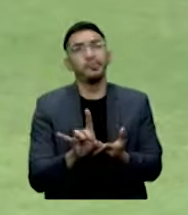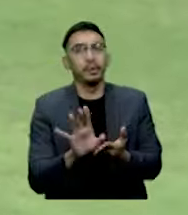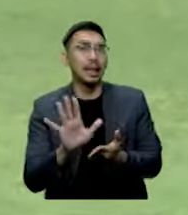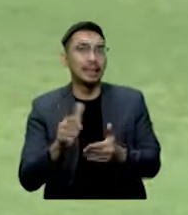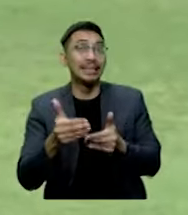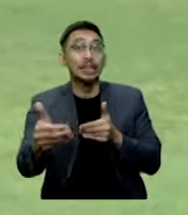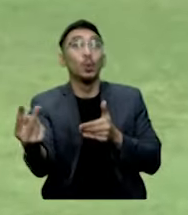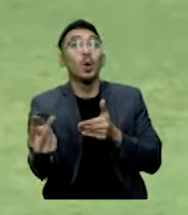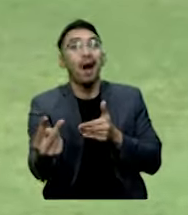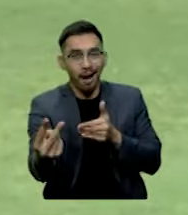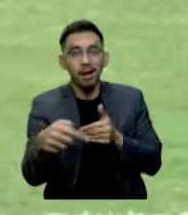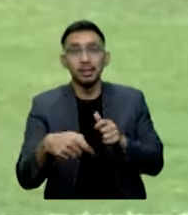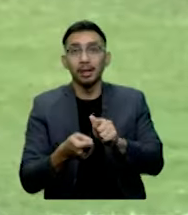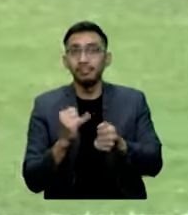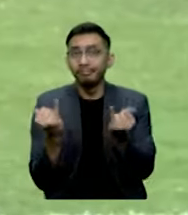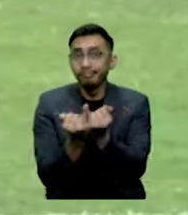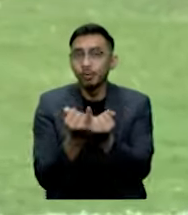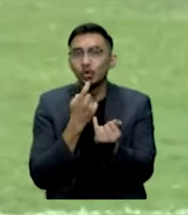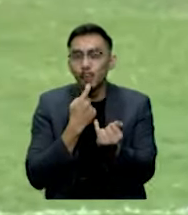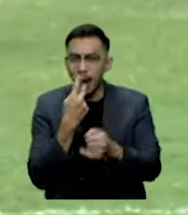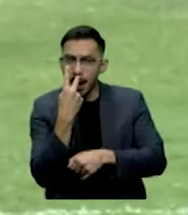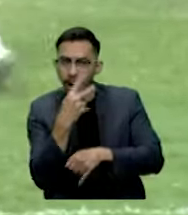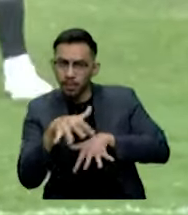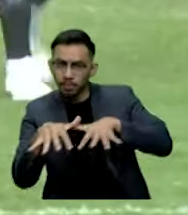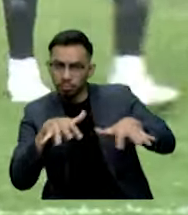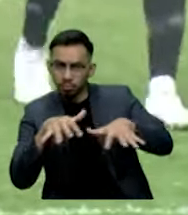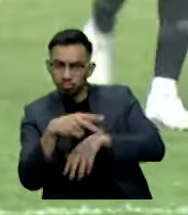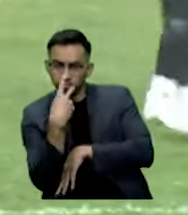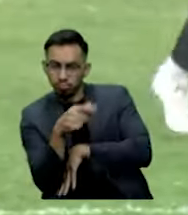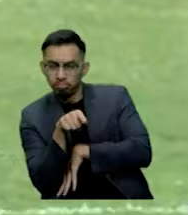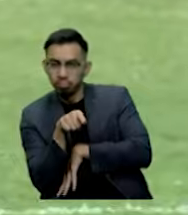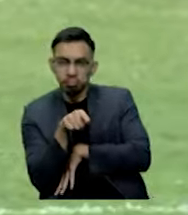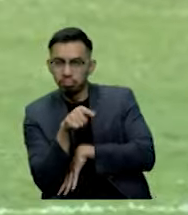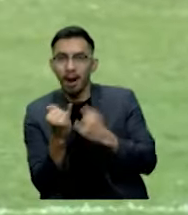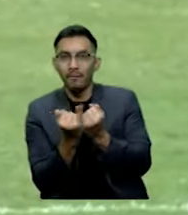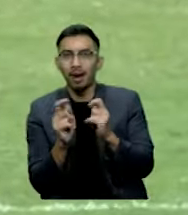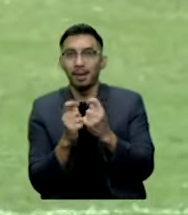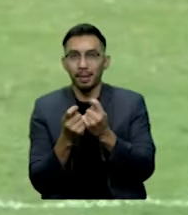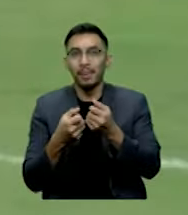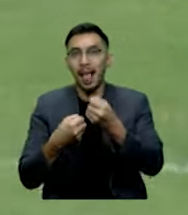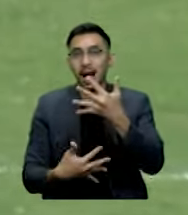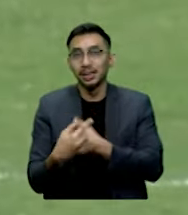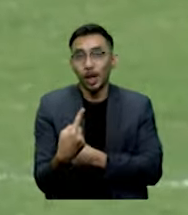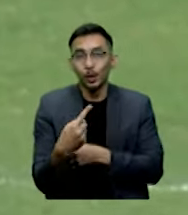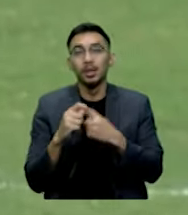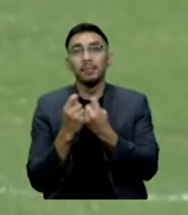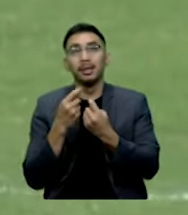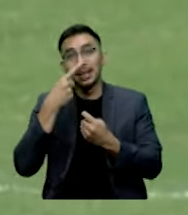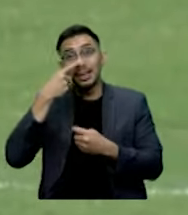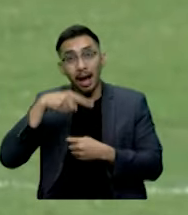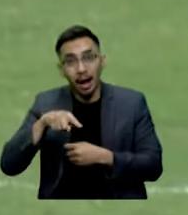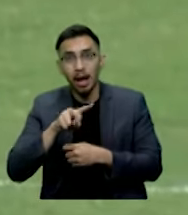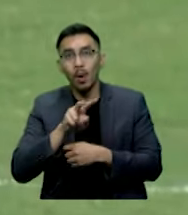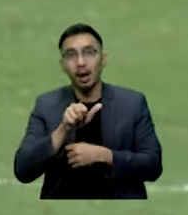Uji tanding akan dilakukan untuk mengasah keterampilan skuad Garuda melawan tim Liga 1 dan Timnas Thailand di tanggal 26 dan 30